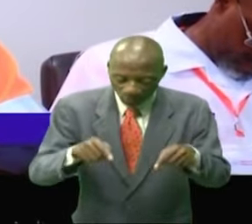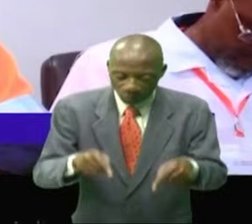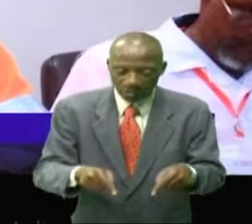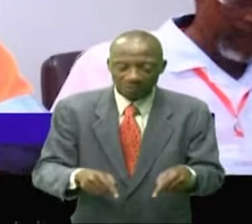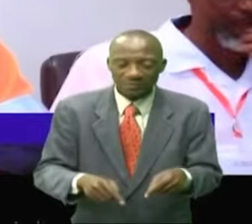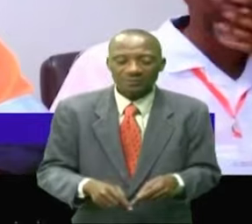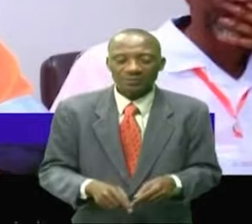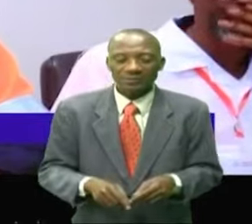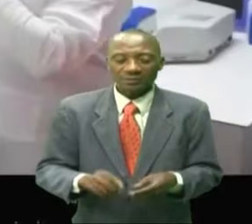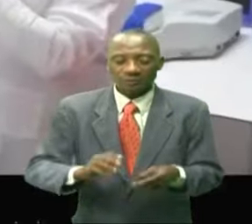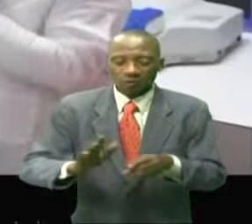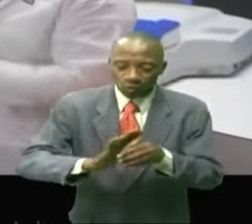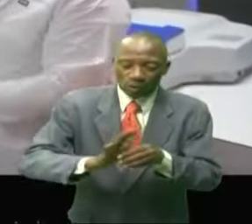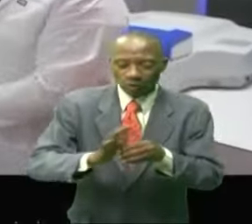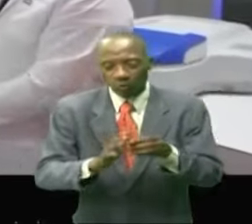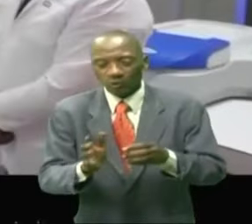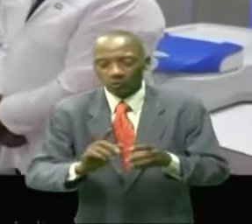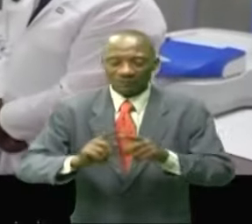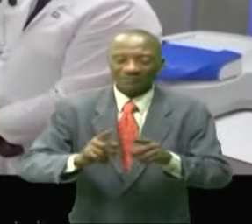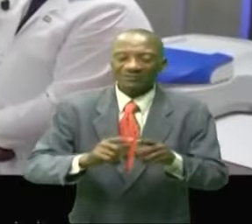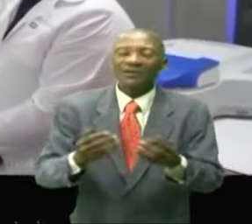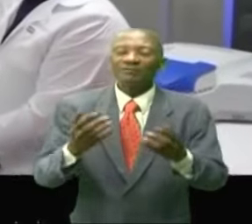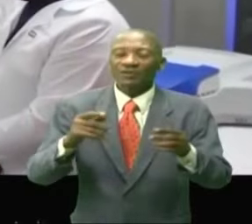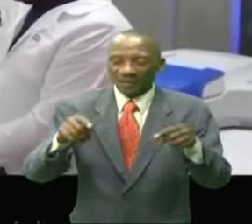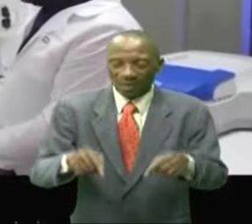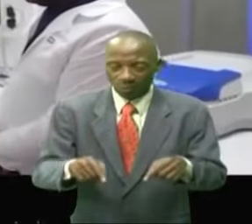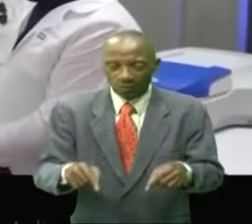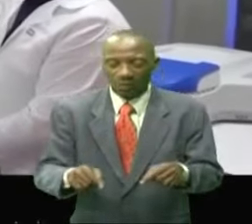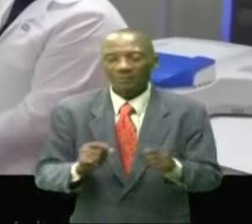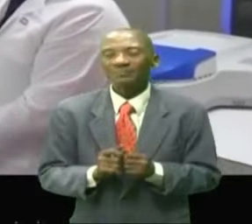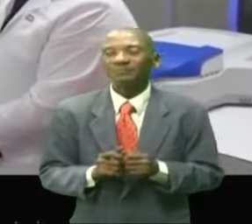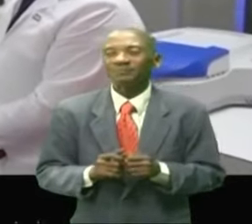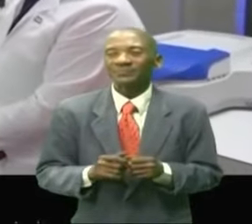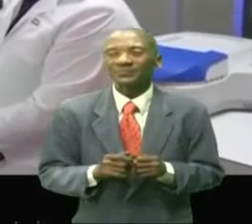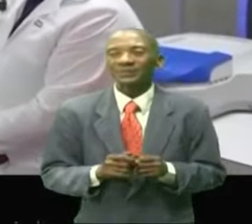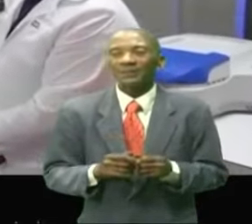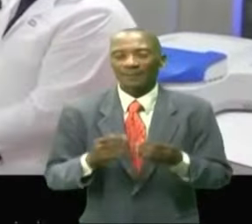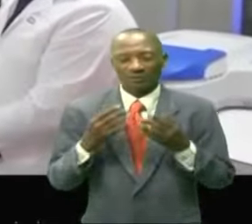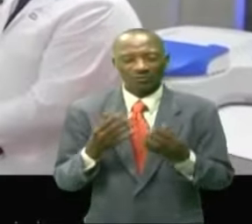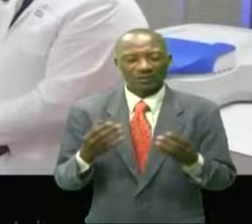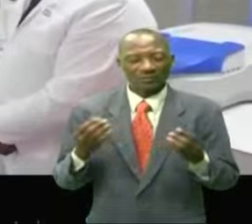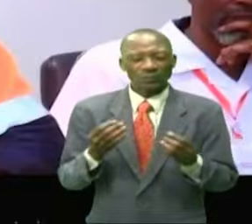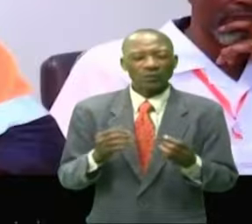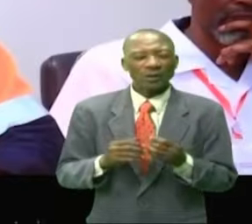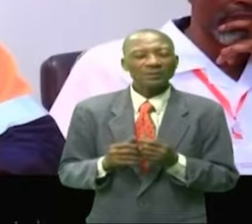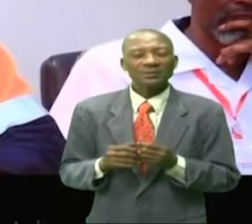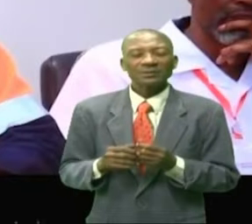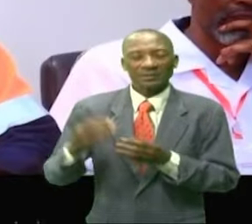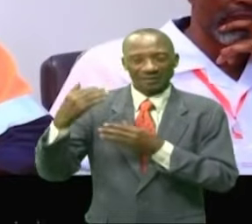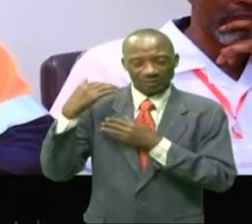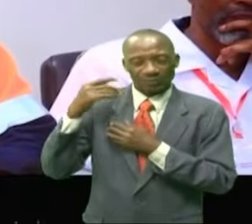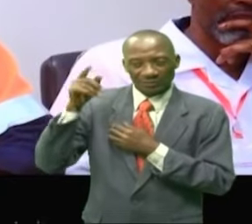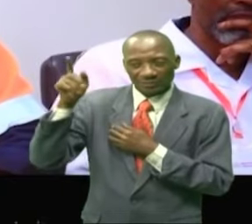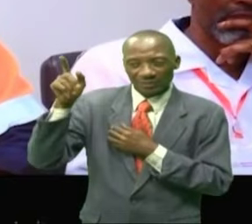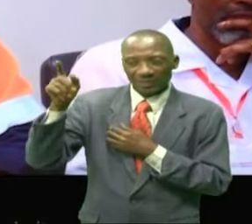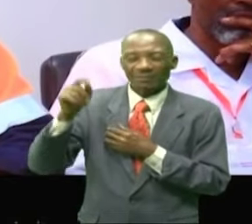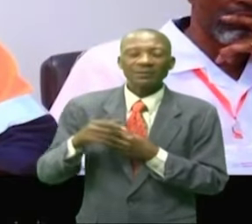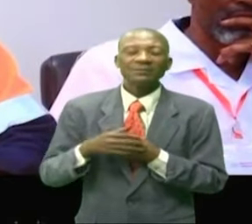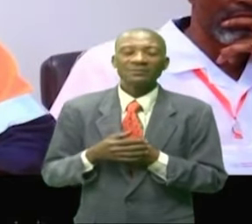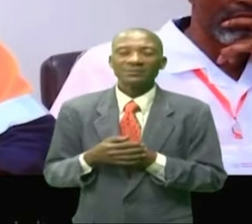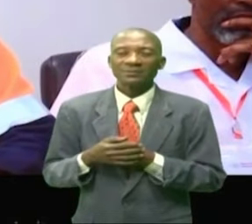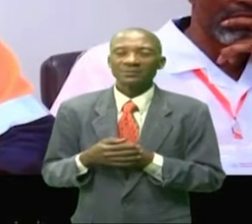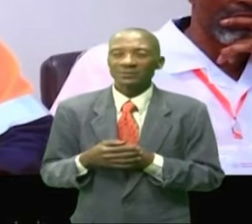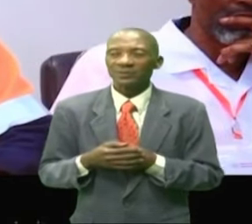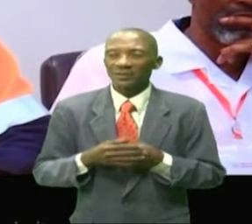caisses de l'État ont besoin de recettes. Et nous avons mis cet instrument à la disposition de la République du Congo pour permettre justement